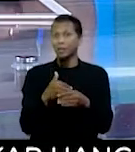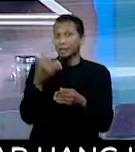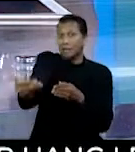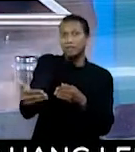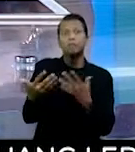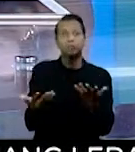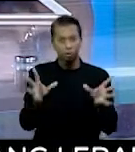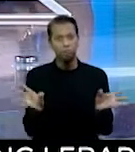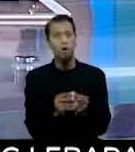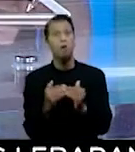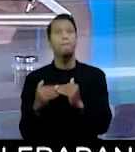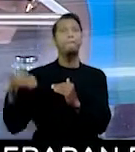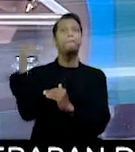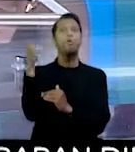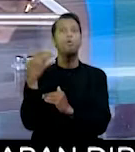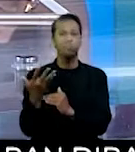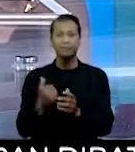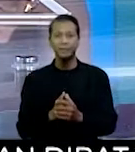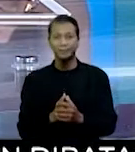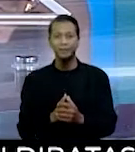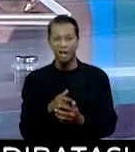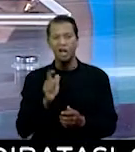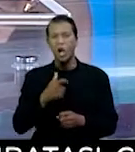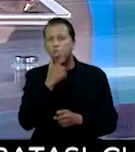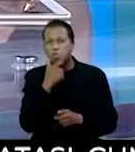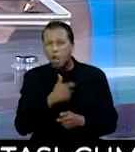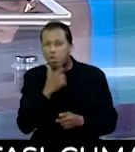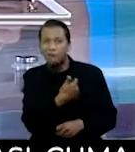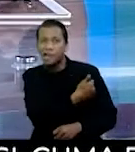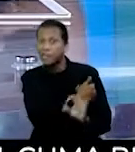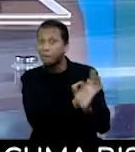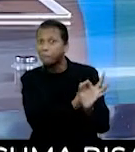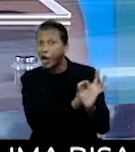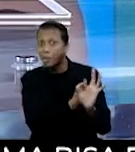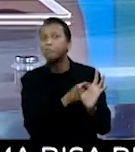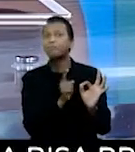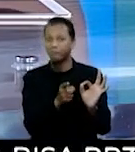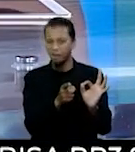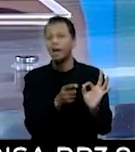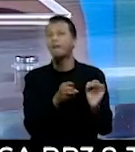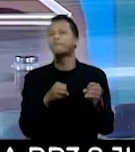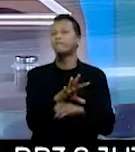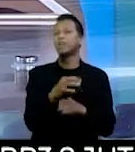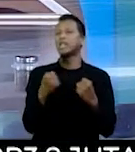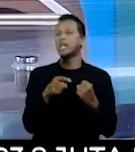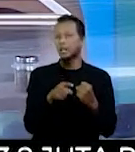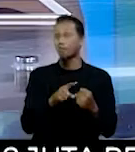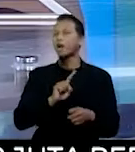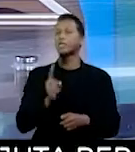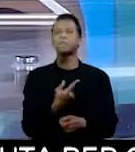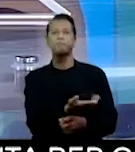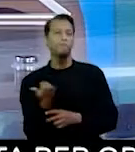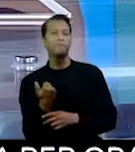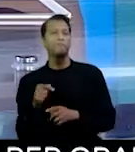pada H-10. Untuk lansia yang belum divaksin karena faktor kesehatan, wajib menyertai hasil tes PCR atau tes swab